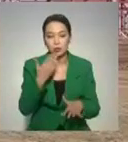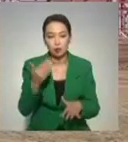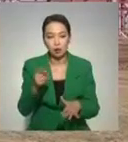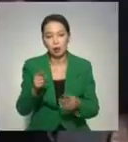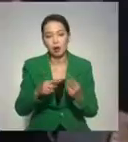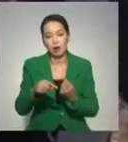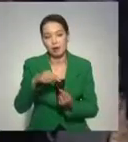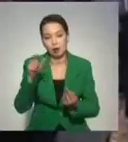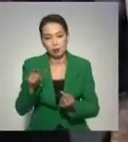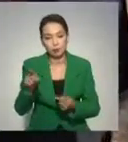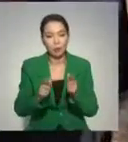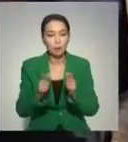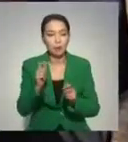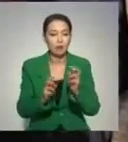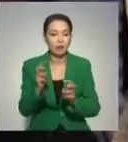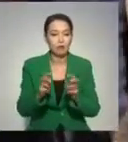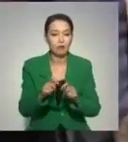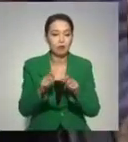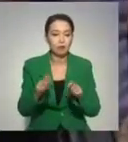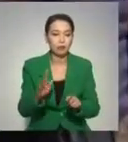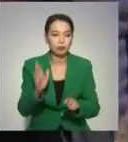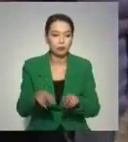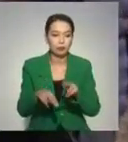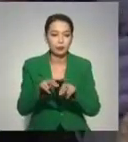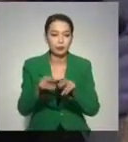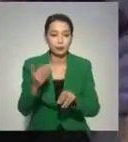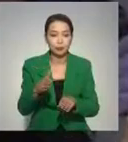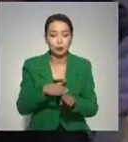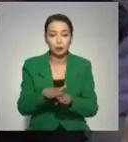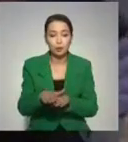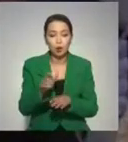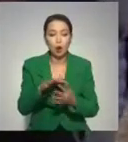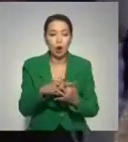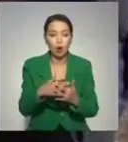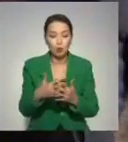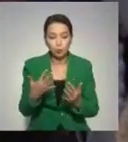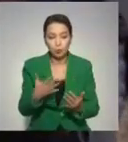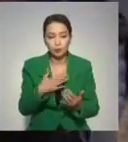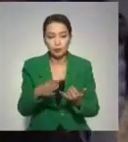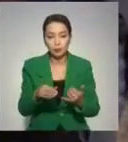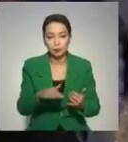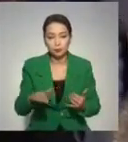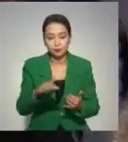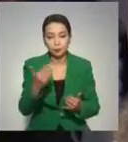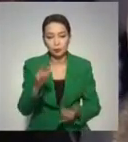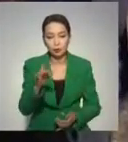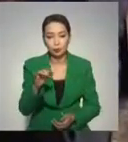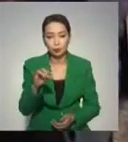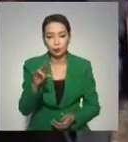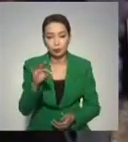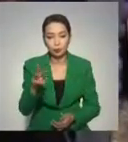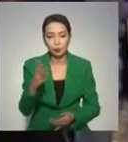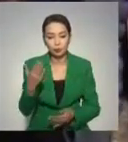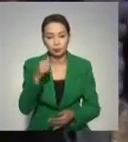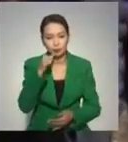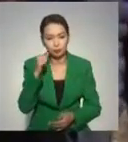фермасын салмақ. Жолдың ар жағына біз мал бағатынбыз. Бүкіл мен емес, мына бүкіл ауыл. Енді сол үшін мына Рубиком келіп, былтыр